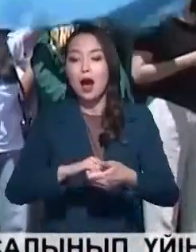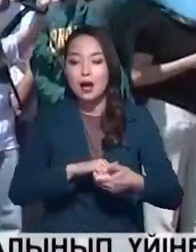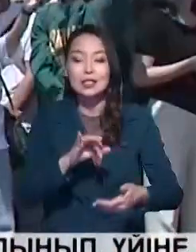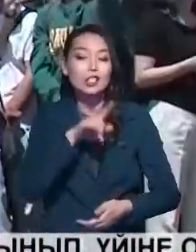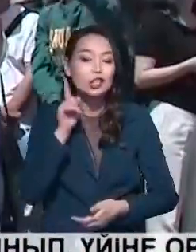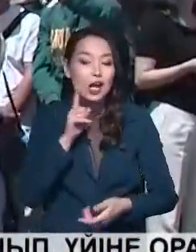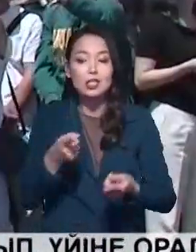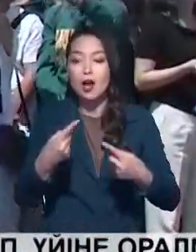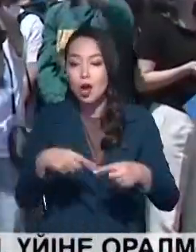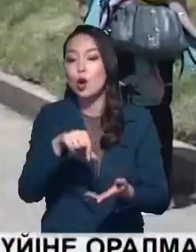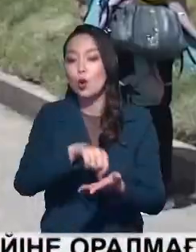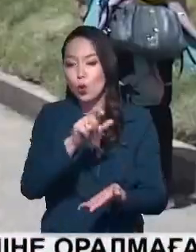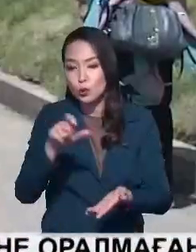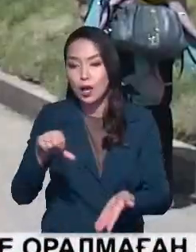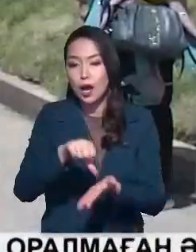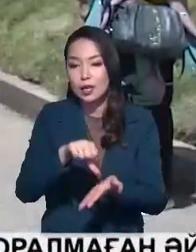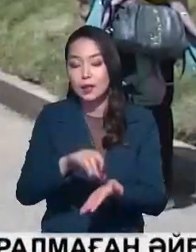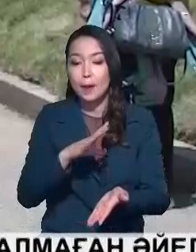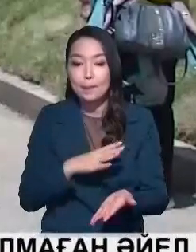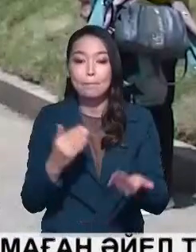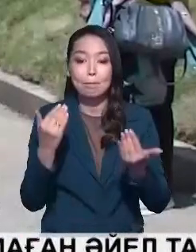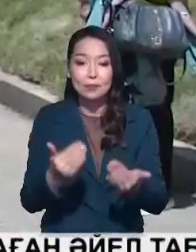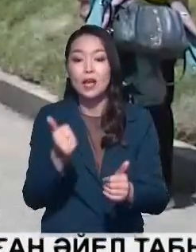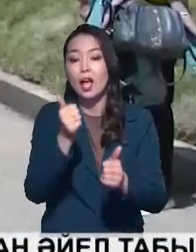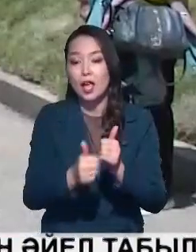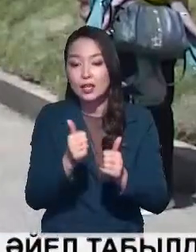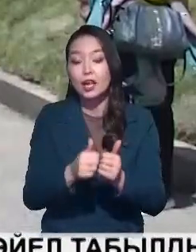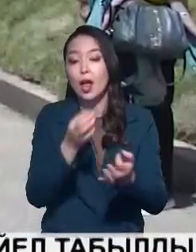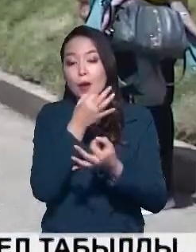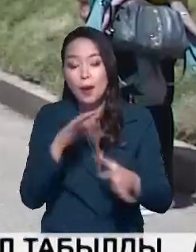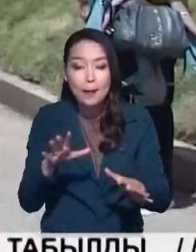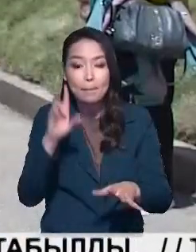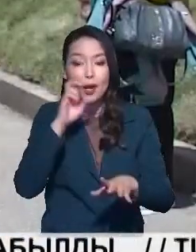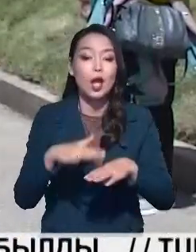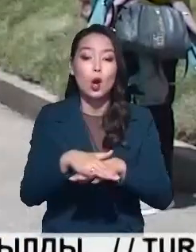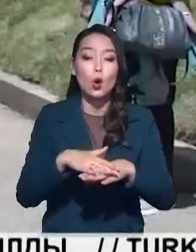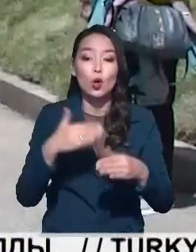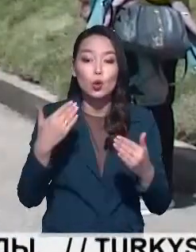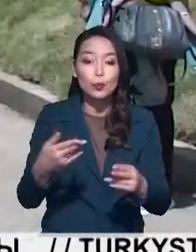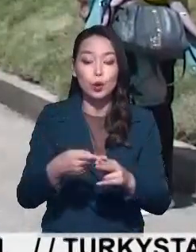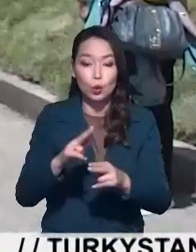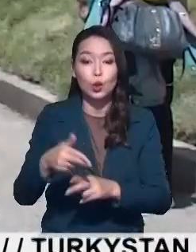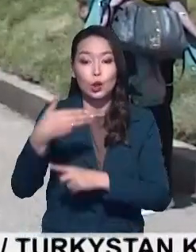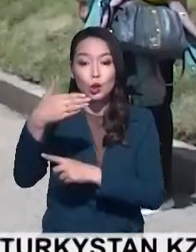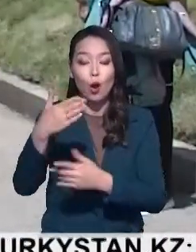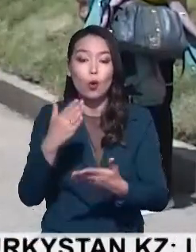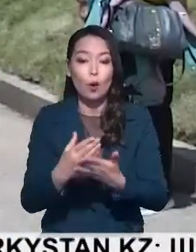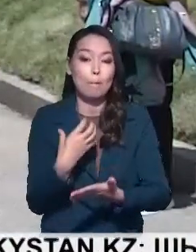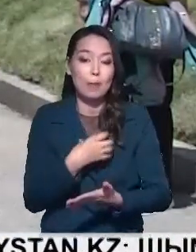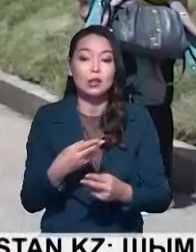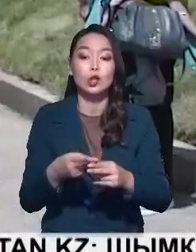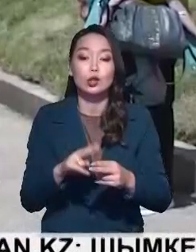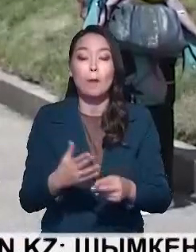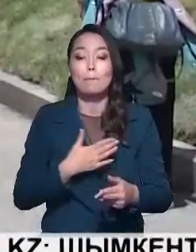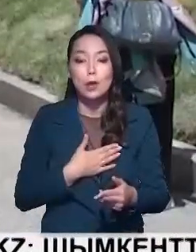жастар ұйымдарының өкілдері қатысты. Енді әр кез келген елді тудан таныды ғой. Сондықтан біз